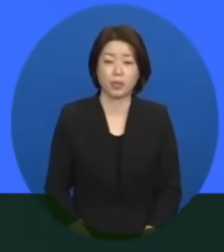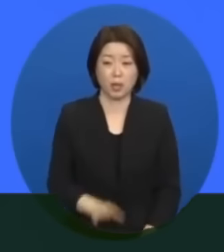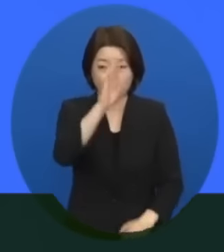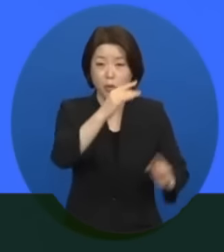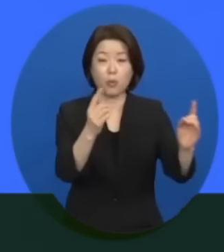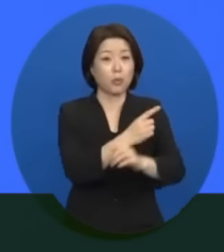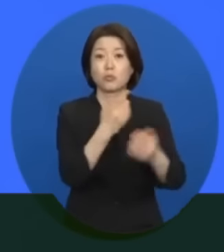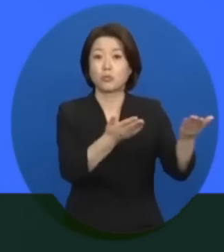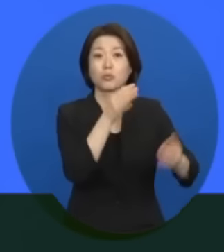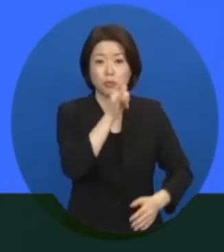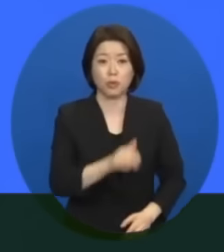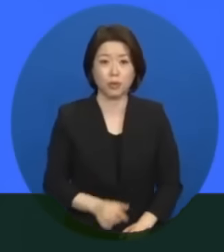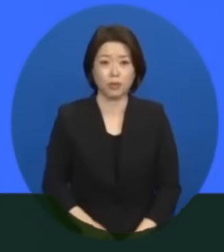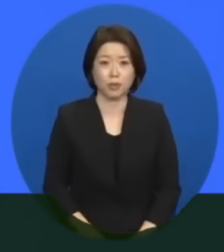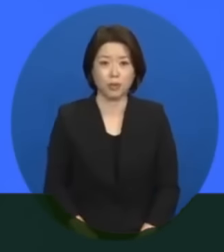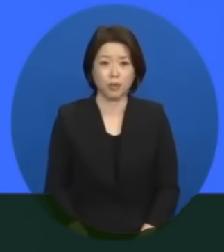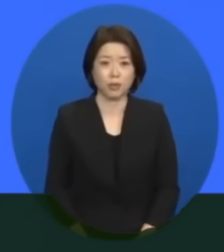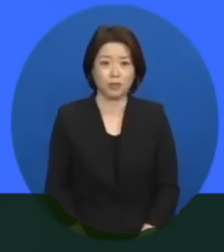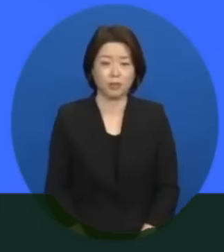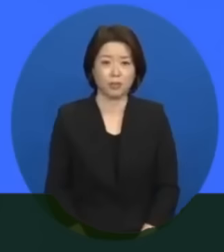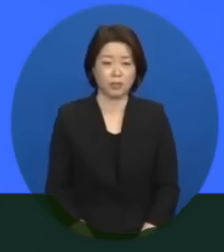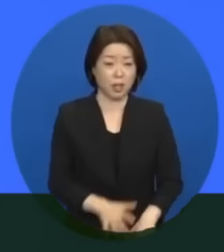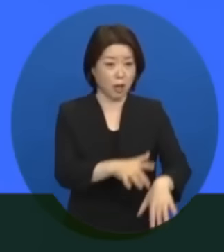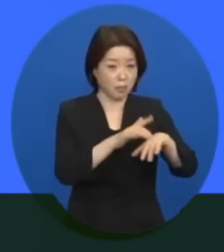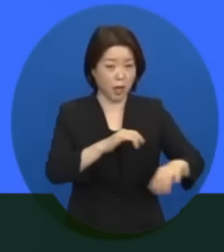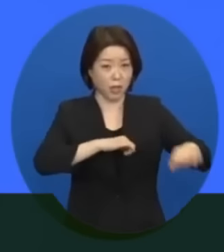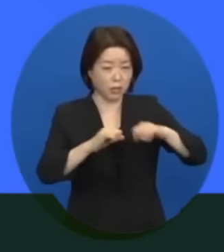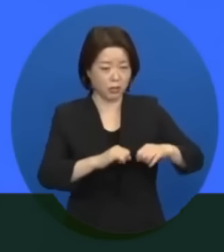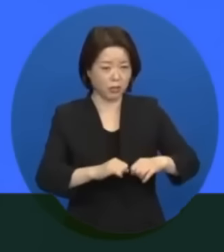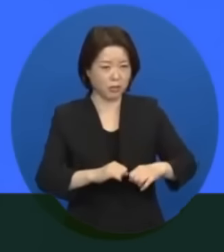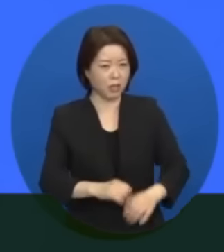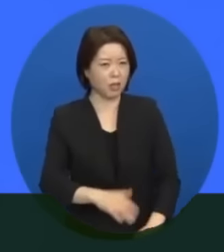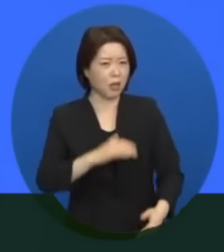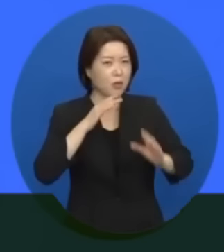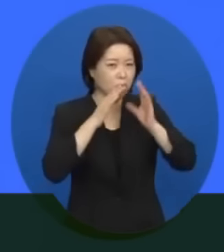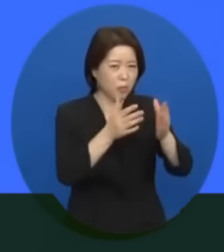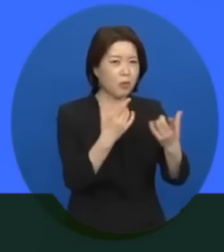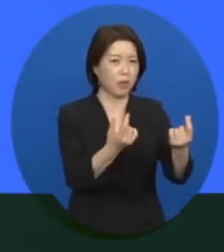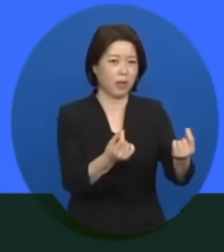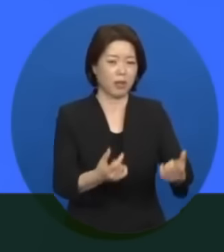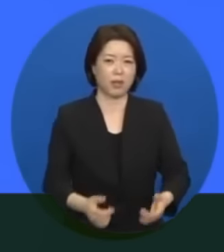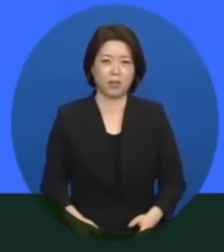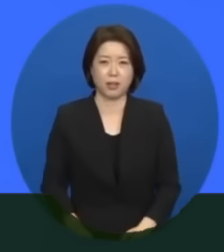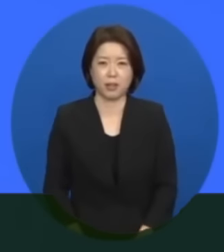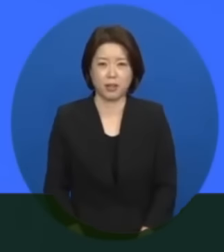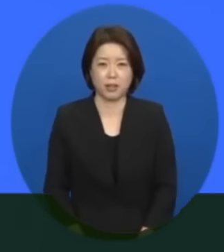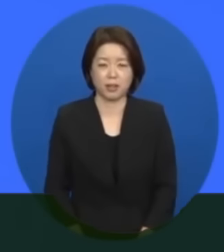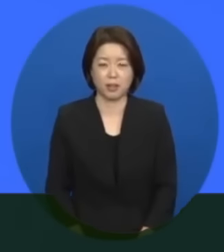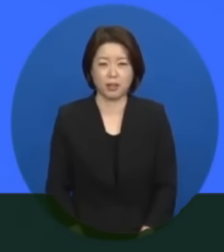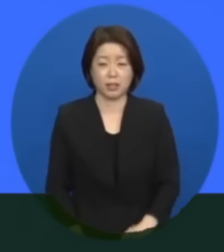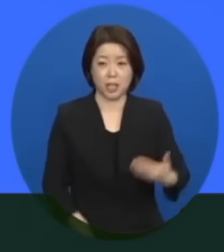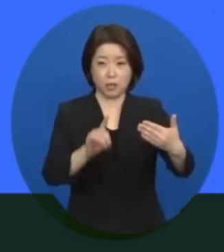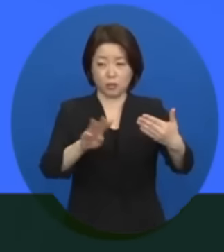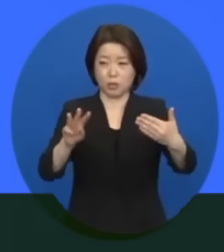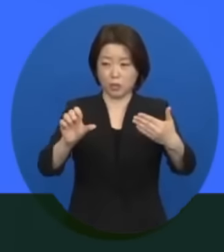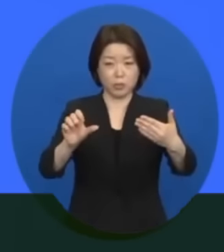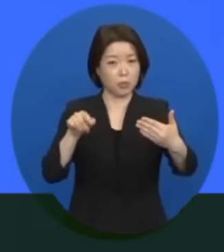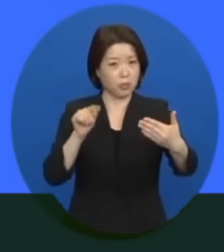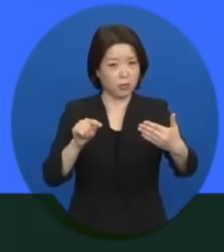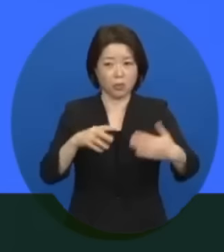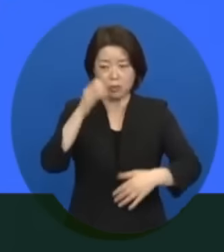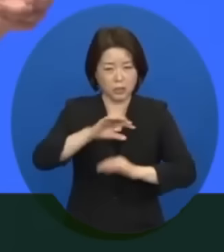수 있거든요 마귀 역사에 속는 것입니다 그 지금 35절에이 말씀이 괜히 있는게